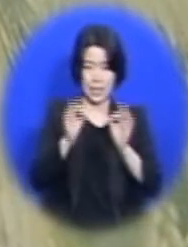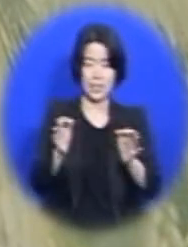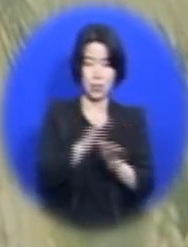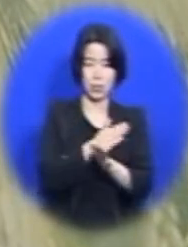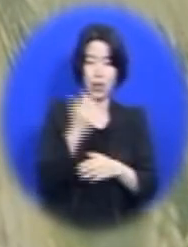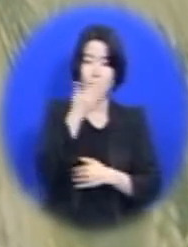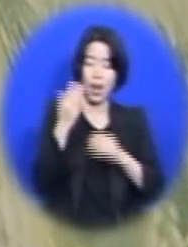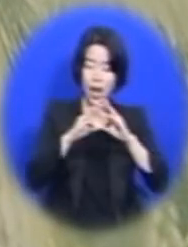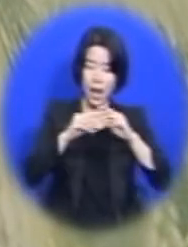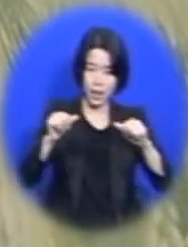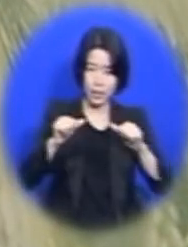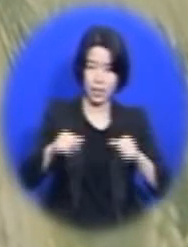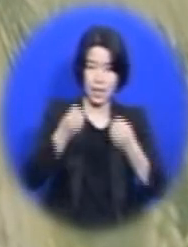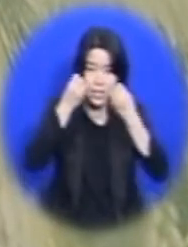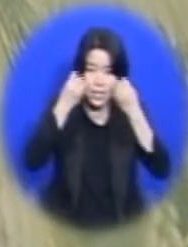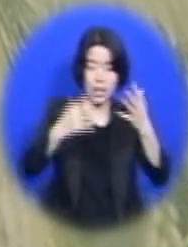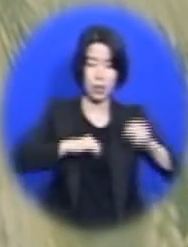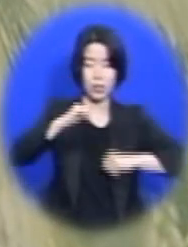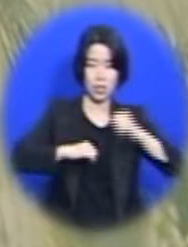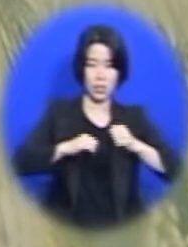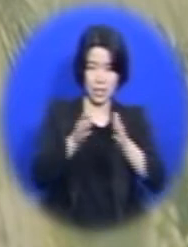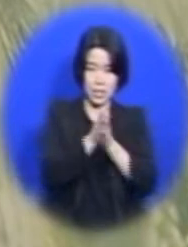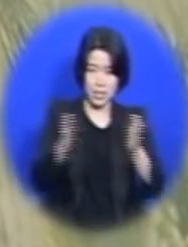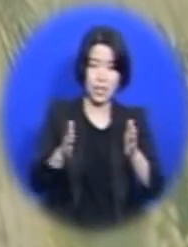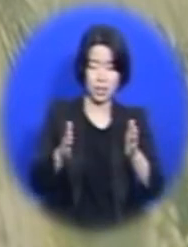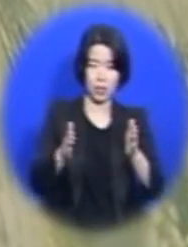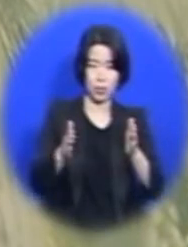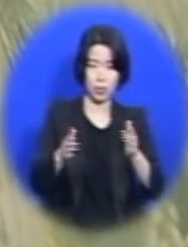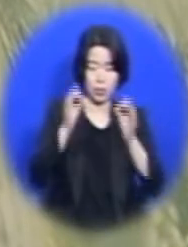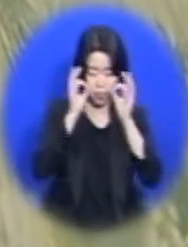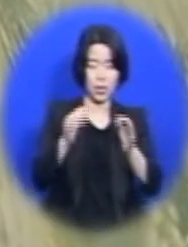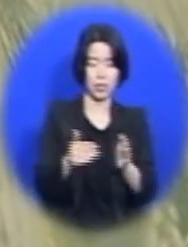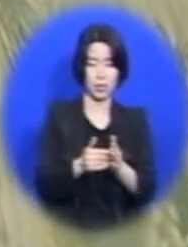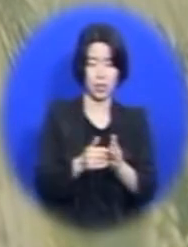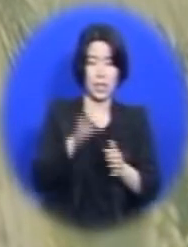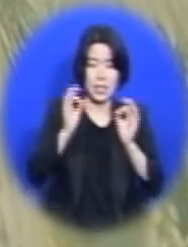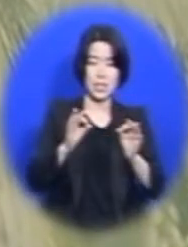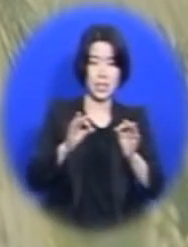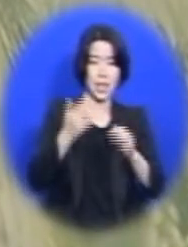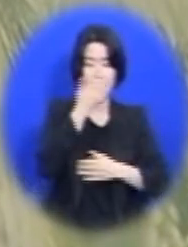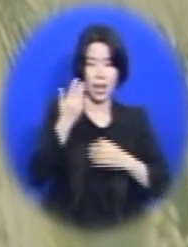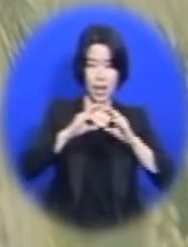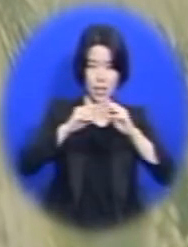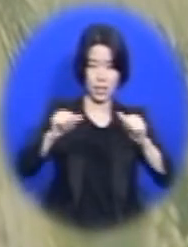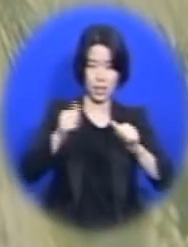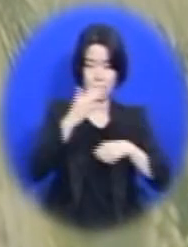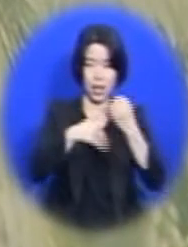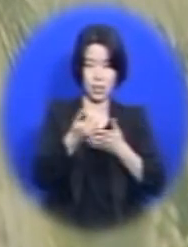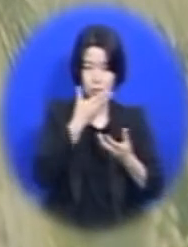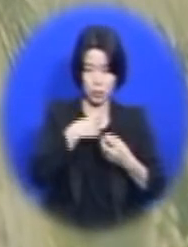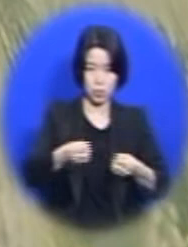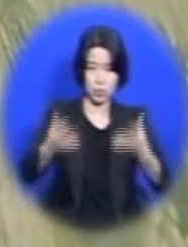가나안 땅에서 새로운 역사의 시작이라고 보시는 거예요. 이제 가나안 땅에서 하나님이 축복하시는 새로운